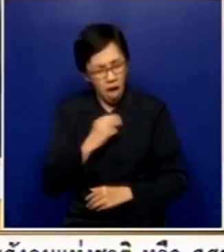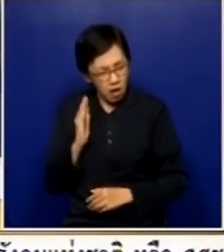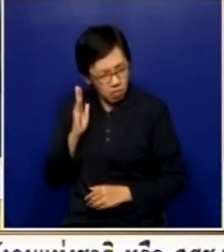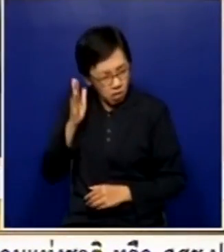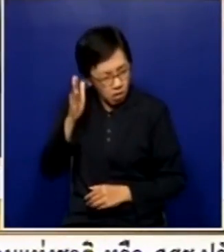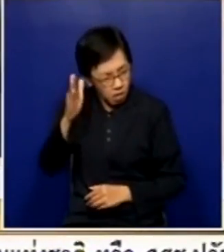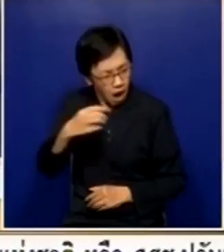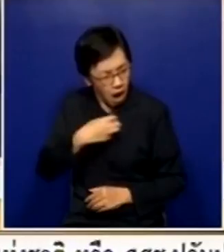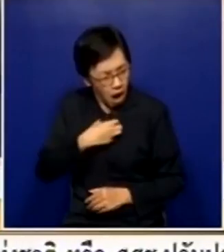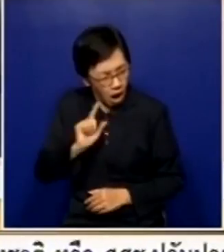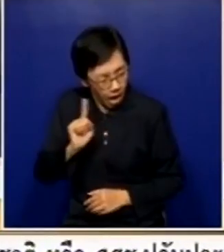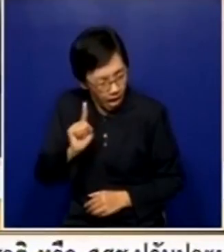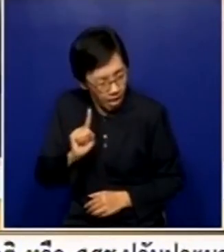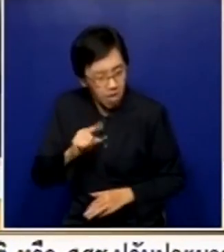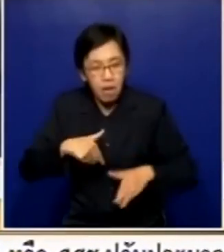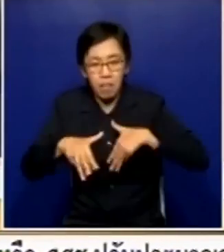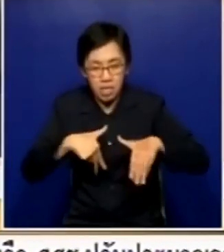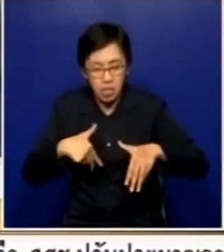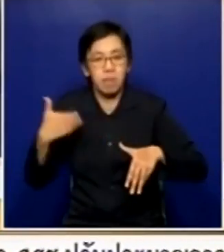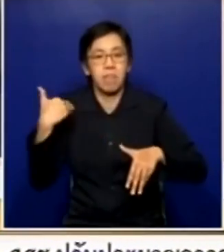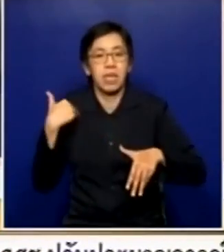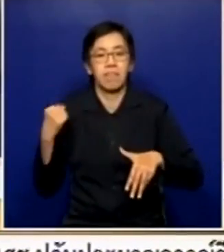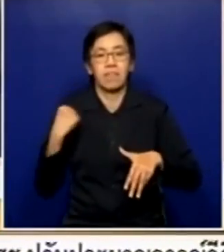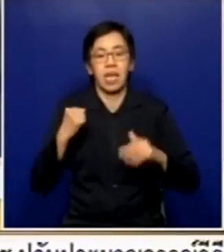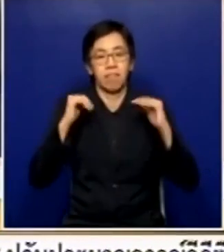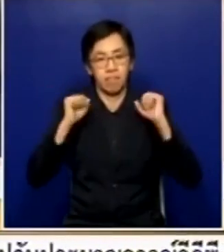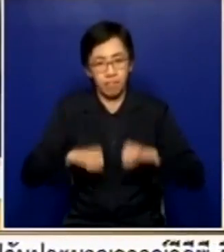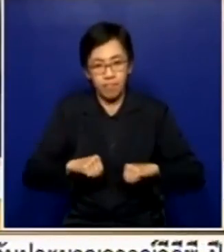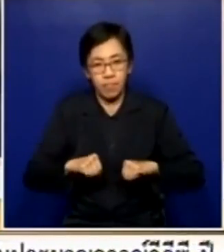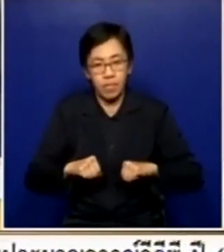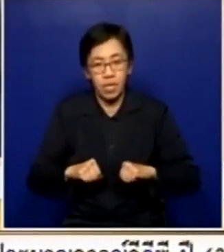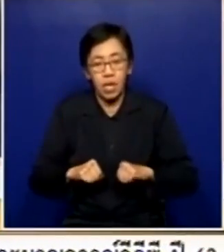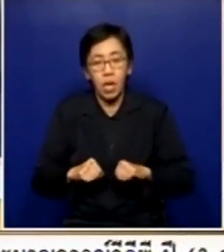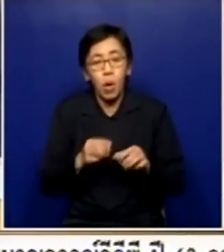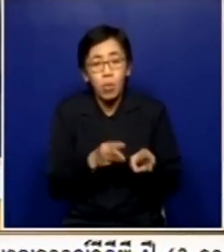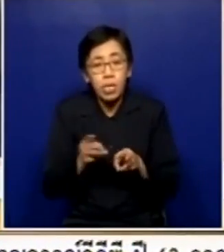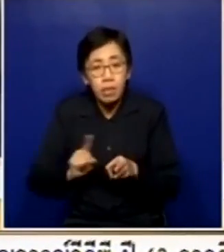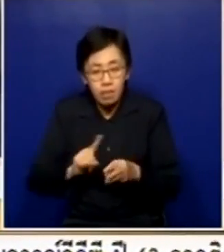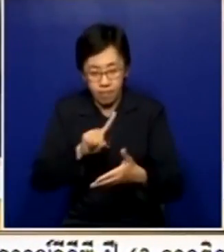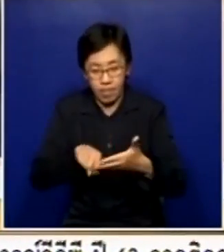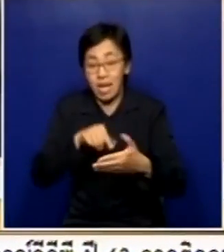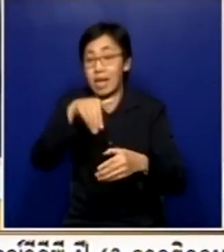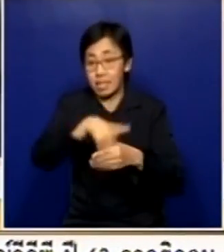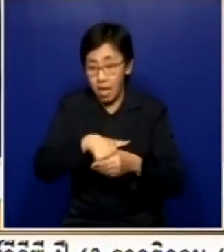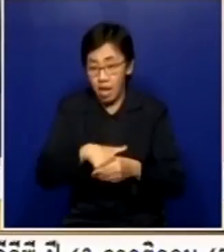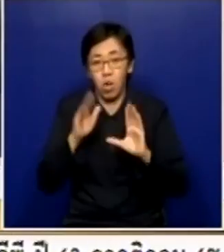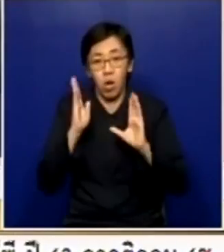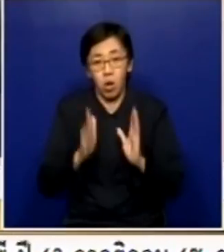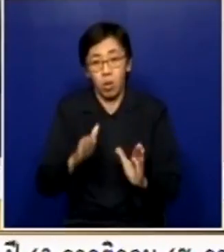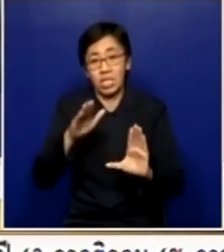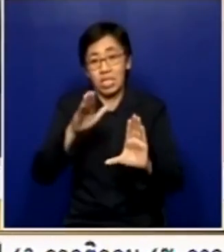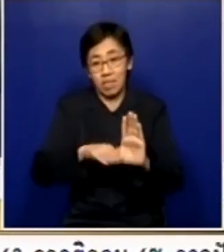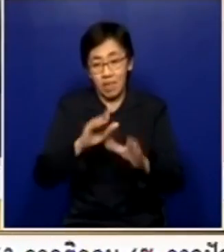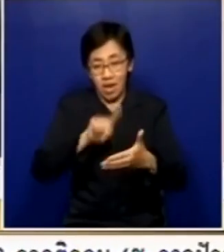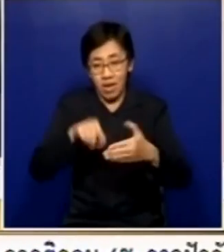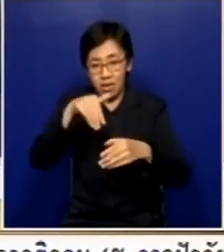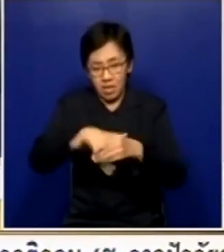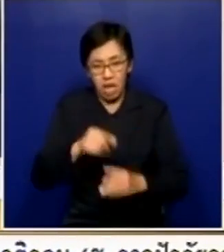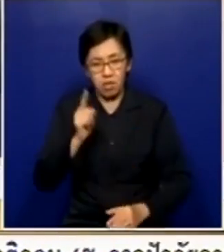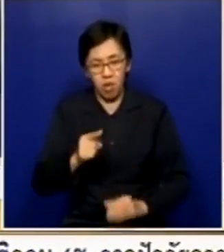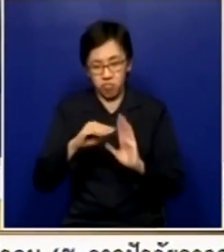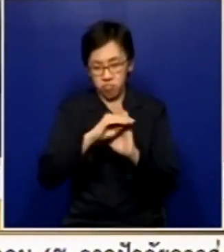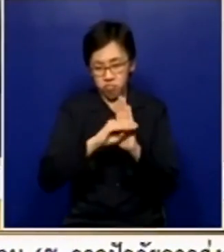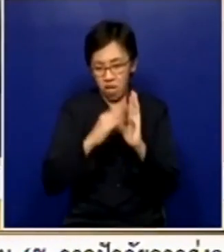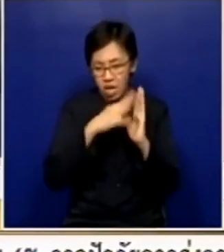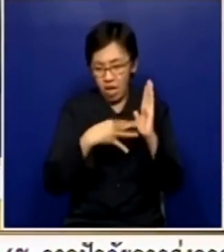ตัวเองอย่างน้อยที่สุดก็ผ่านระบบการเลือกตั้งผู้ที่เราสมัครรับเลือกตั้งทุกคนจะต้องแถลงนโยบายว่า